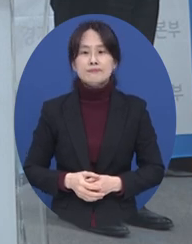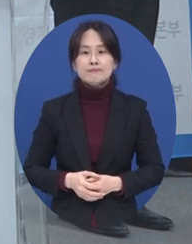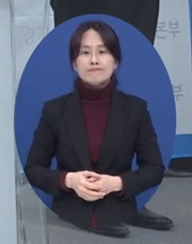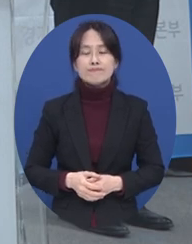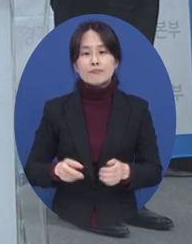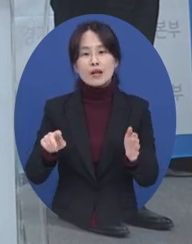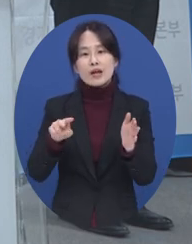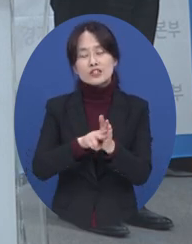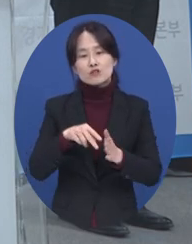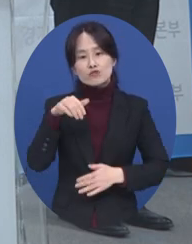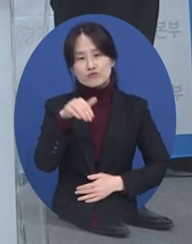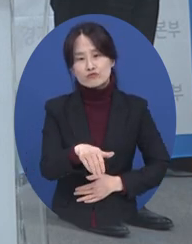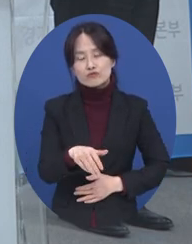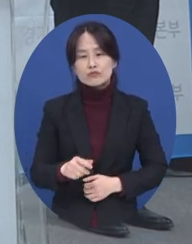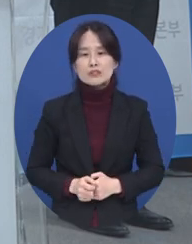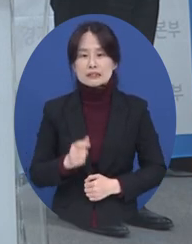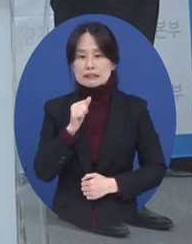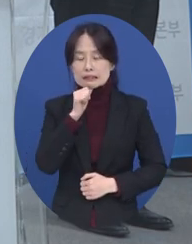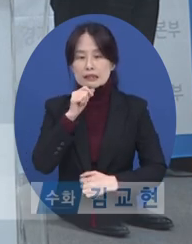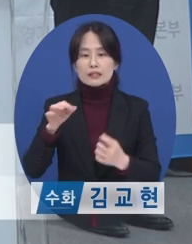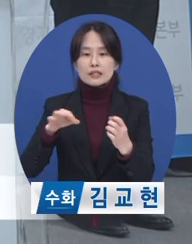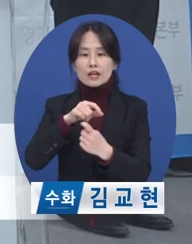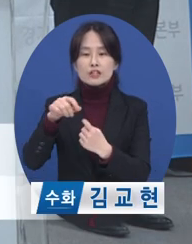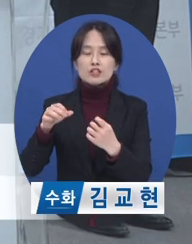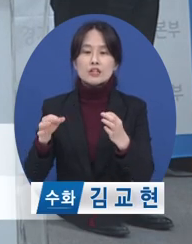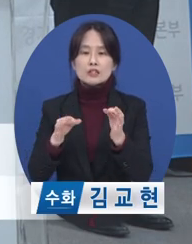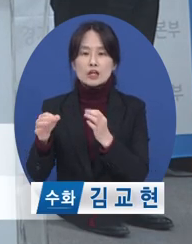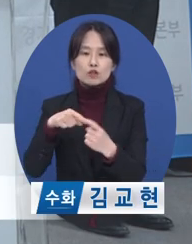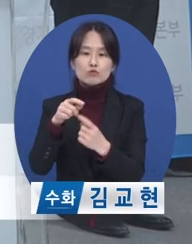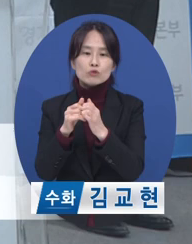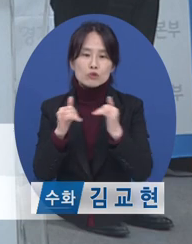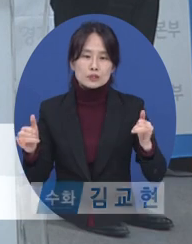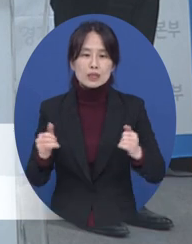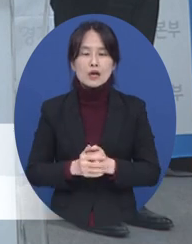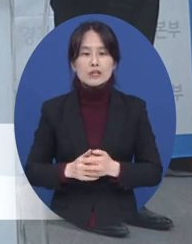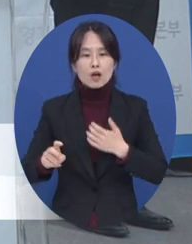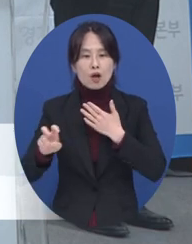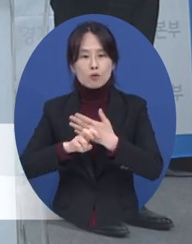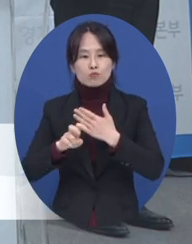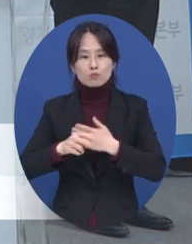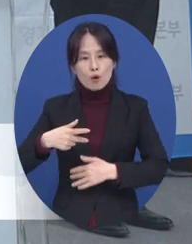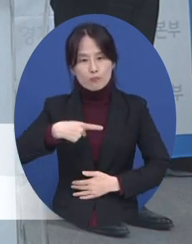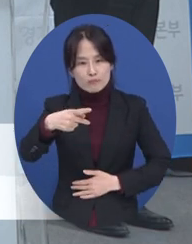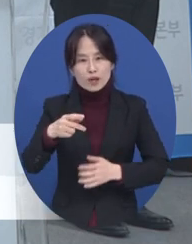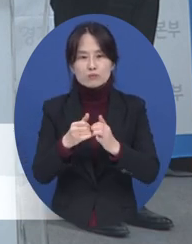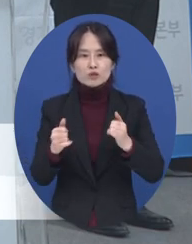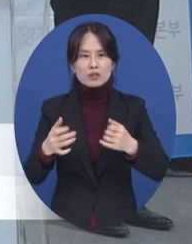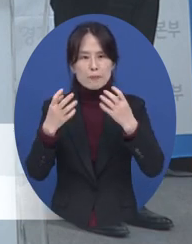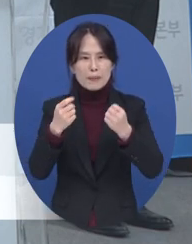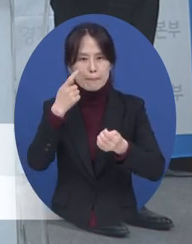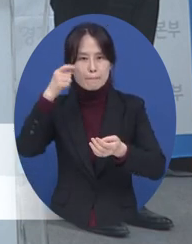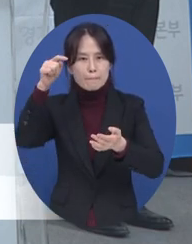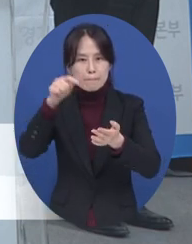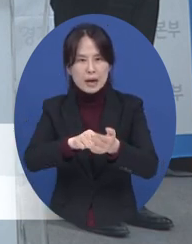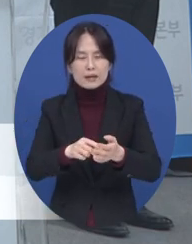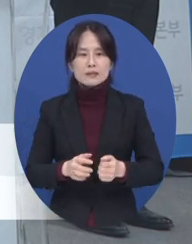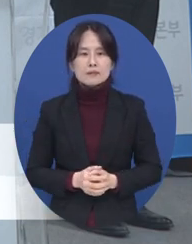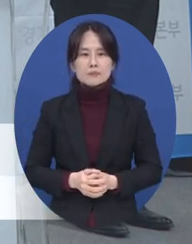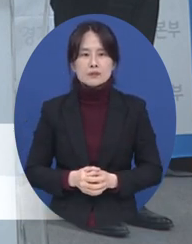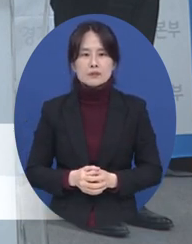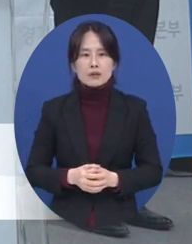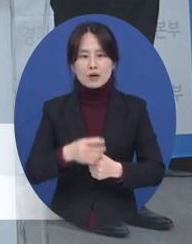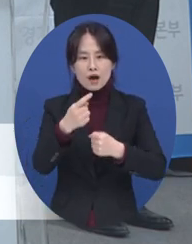신용도 낮은 서민과 영세상인 등 급전이 필요한 이들을 노린 불법 대부업자 들이 무더기로 적발됐습니다